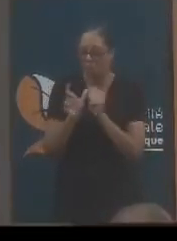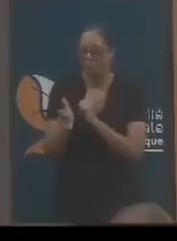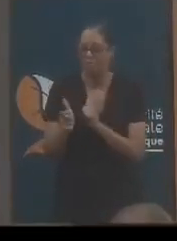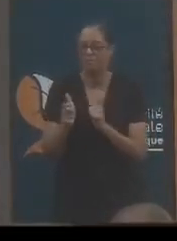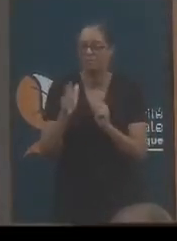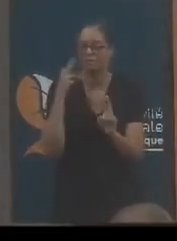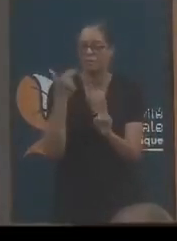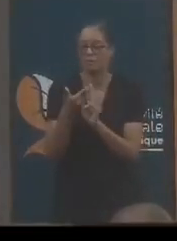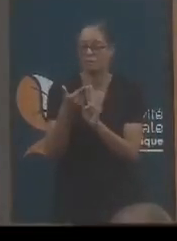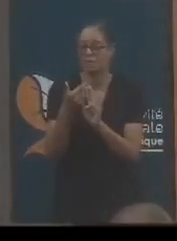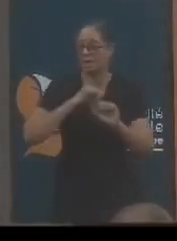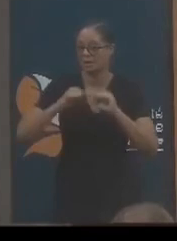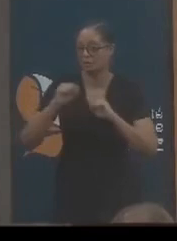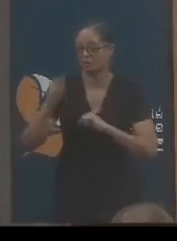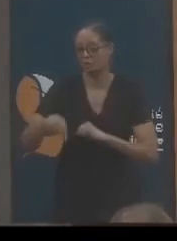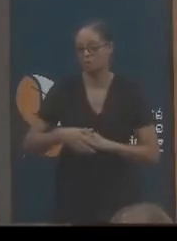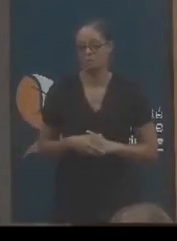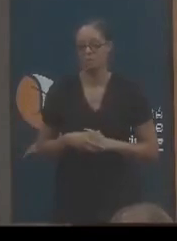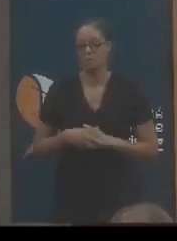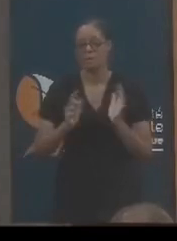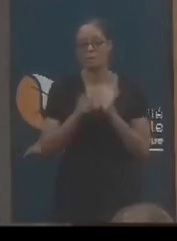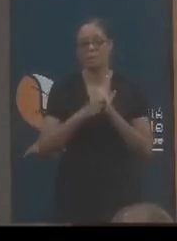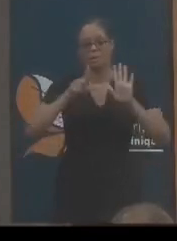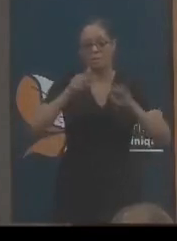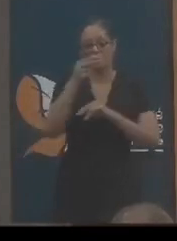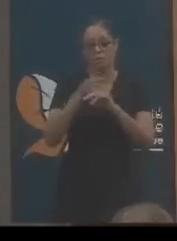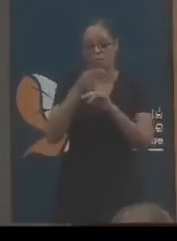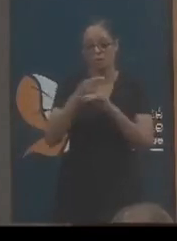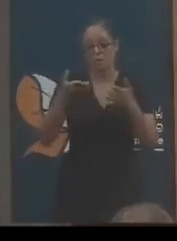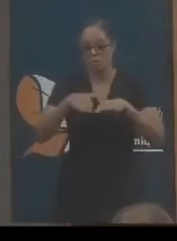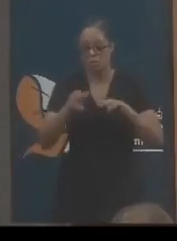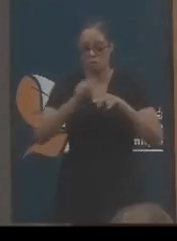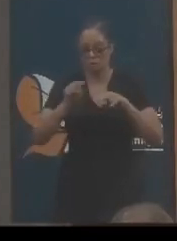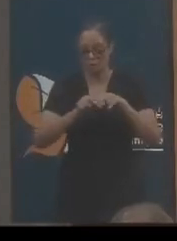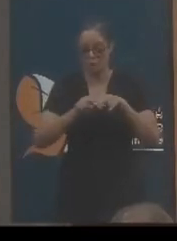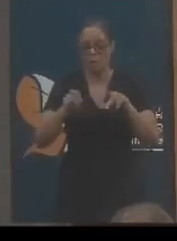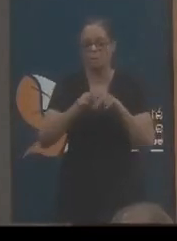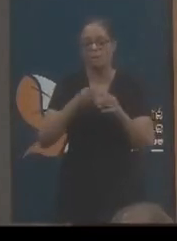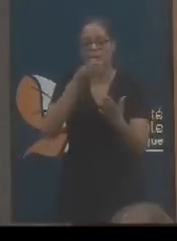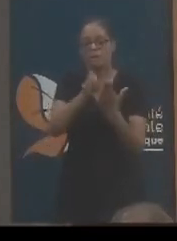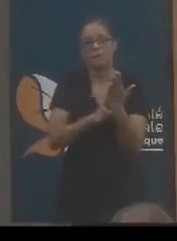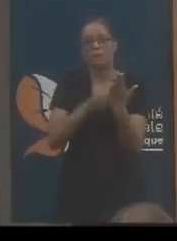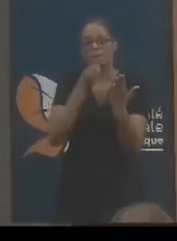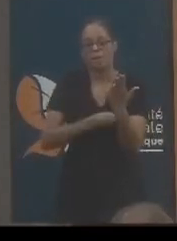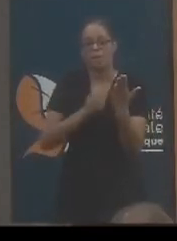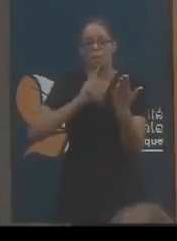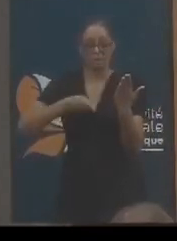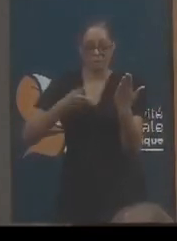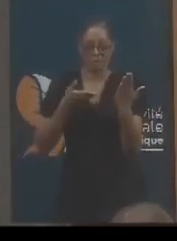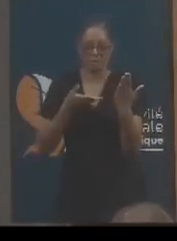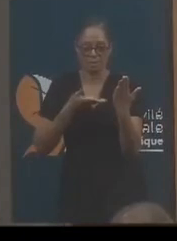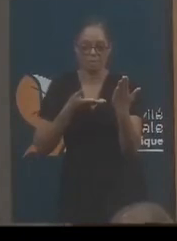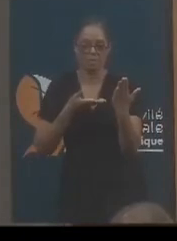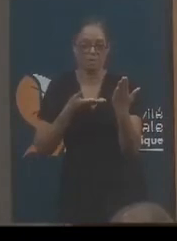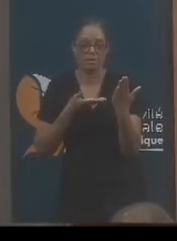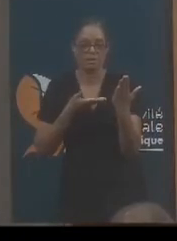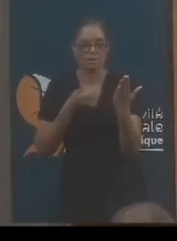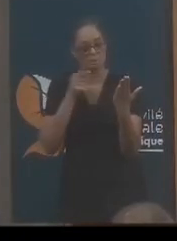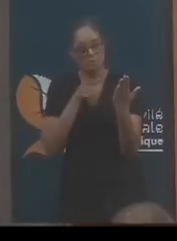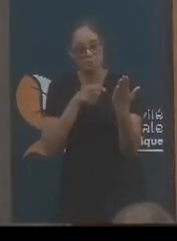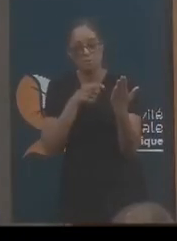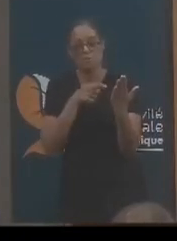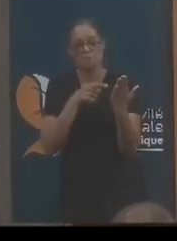répondre. Donc le 7 novembre, réunion de chantier. Et le bon de commande, puisque nous sommes en marché à bon de commande, sera ou